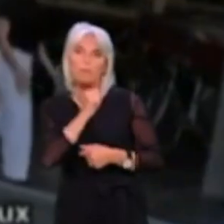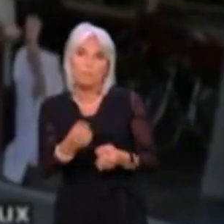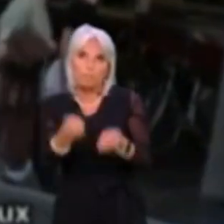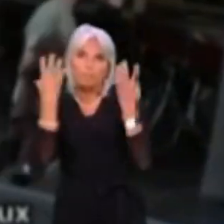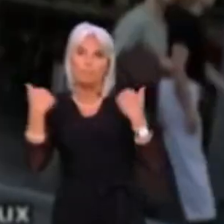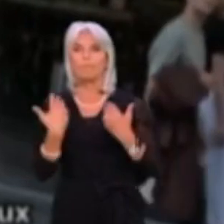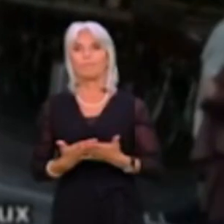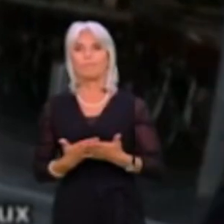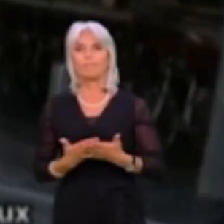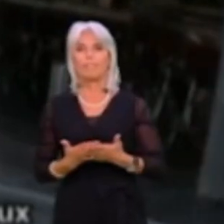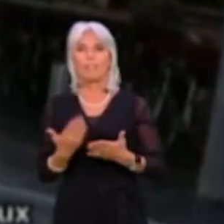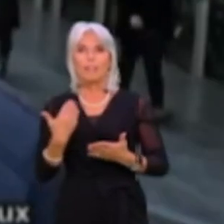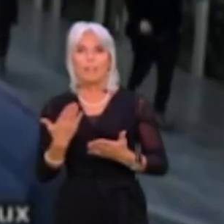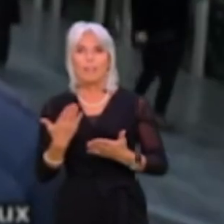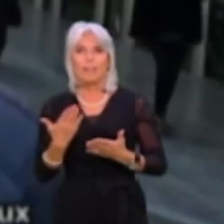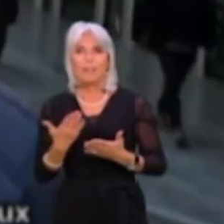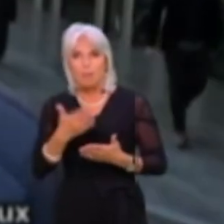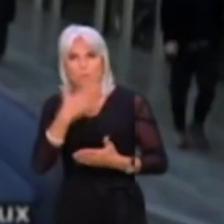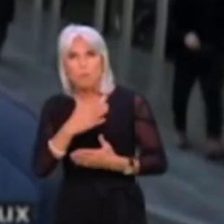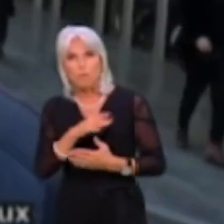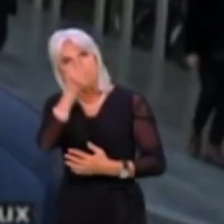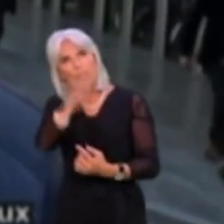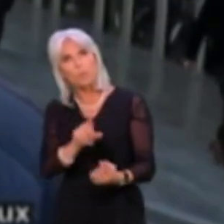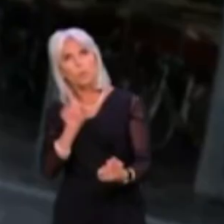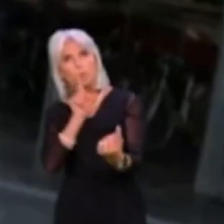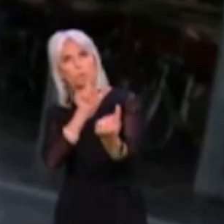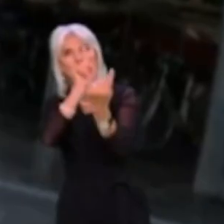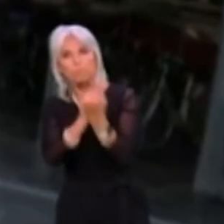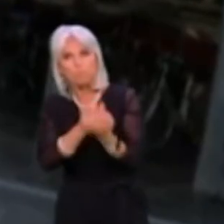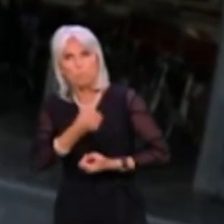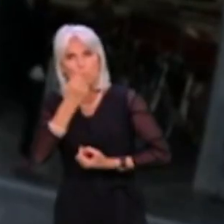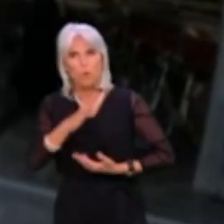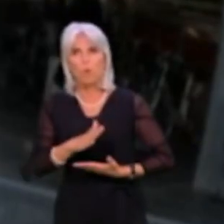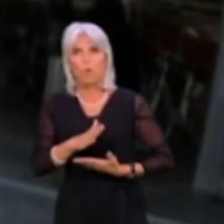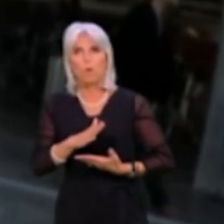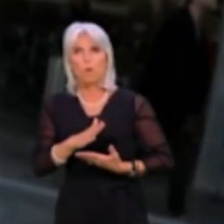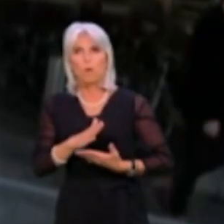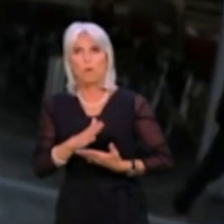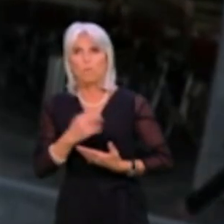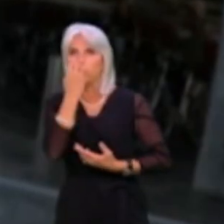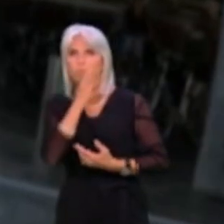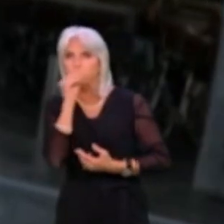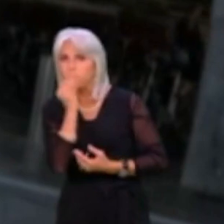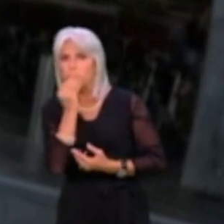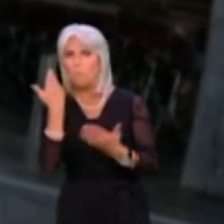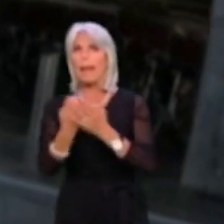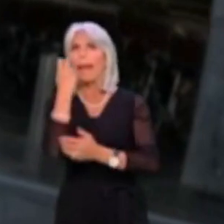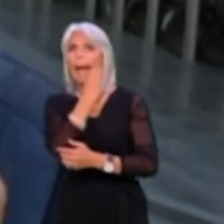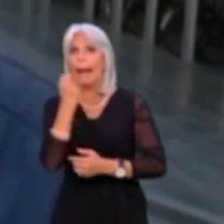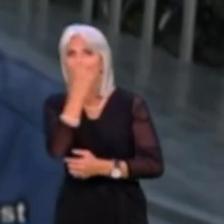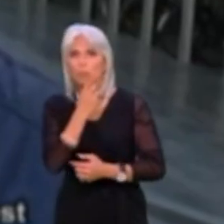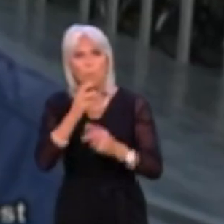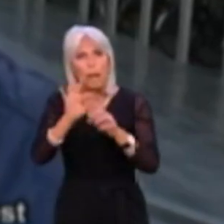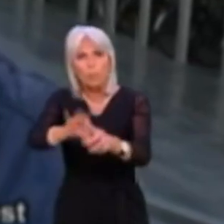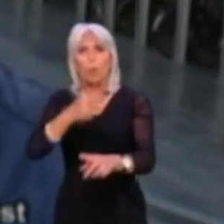les quelques petits conseils que je peux donner pour mieux s'adresser à une personne qui est atteinte de surdité? De rien mettre devant sa bouche, de bien articuler sans